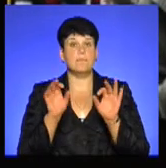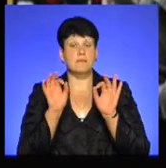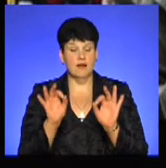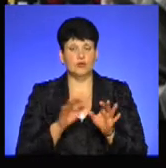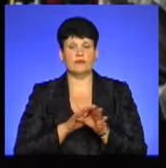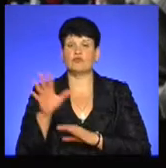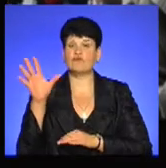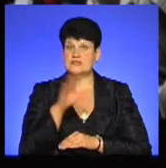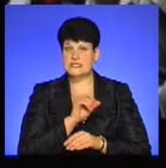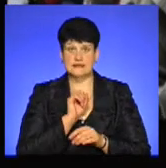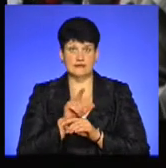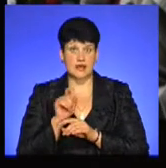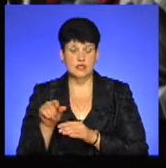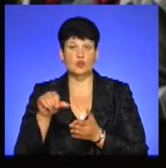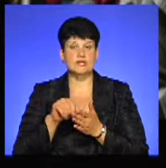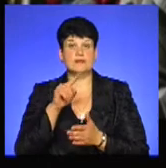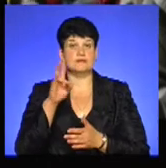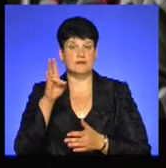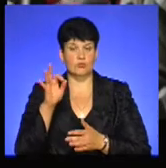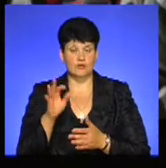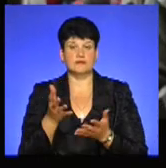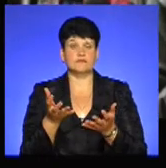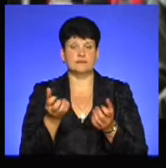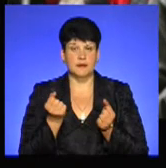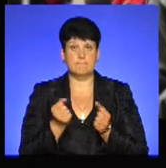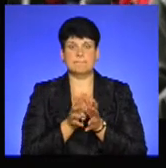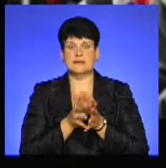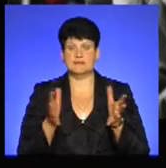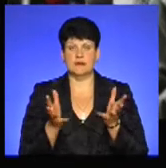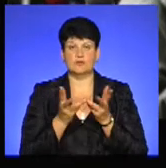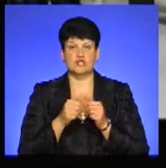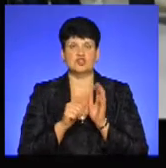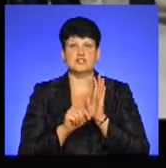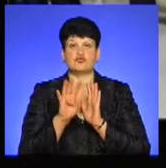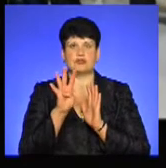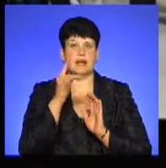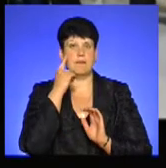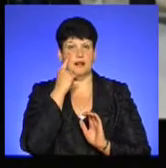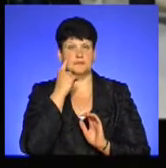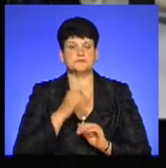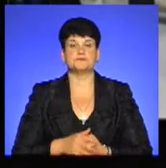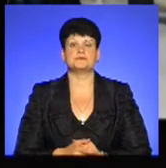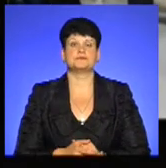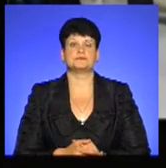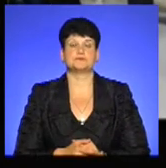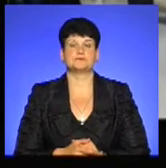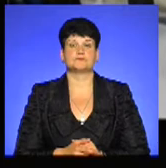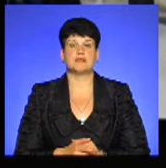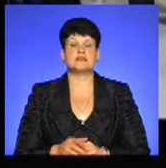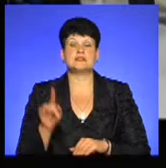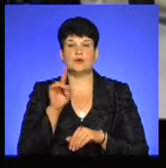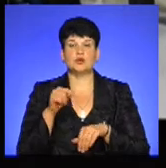усі завдання, учасник ЗНО набере максимальну кількість 64 бали. За годину до